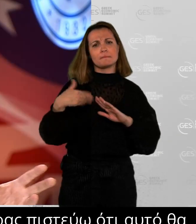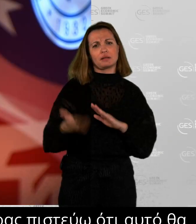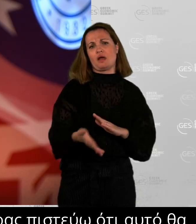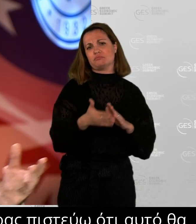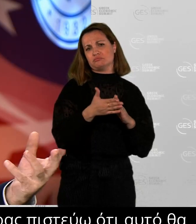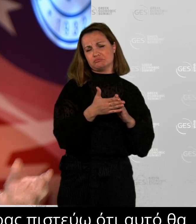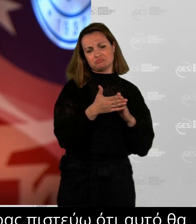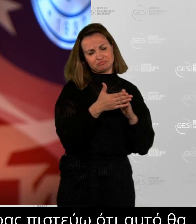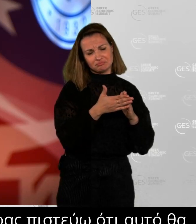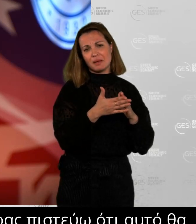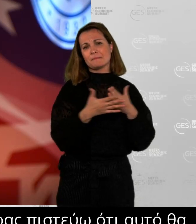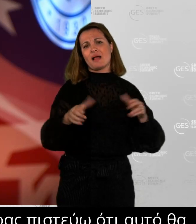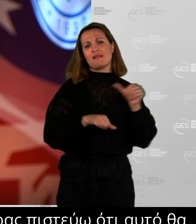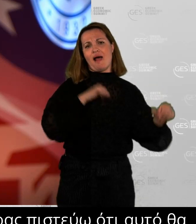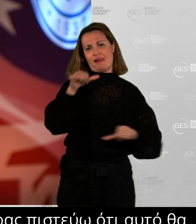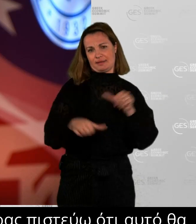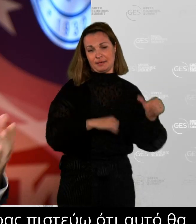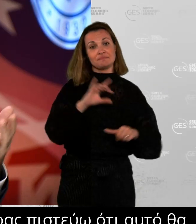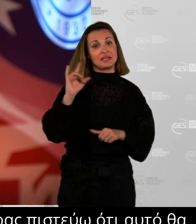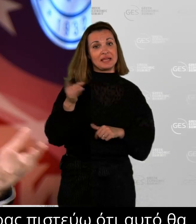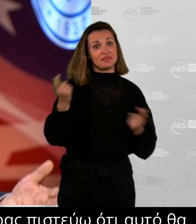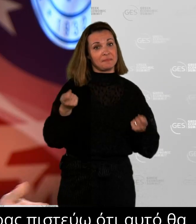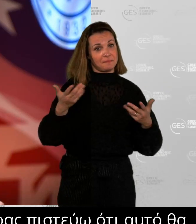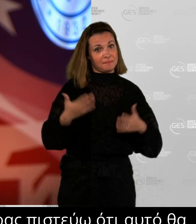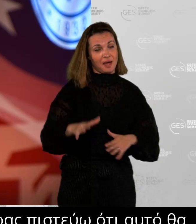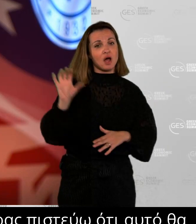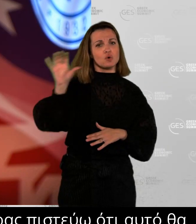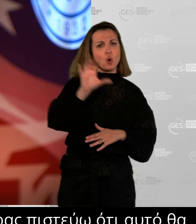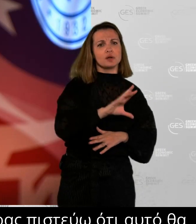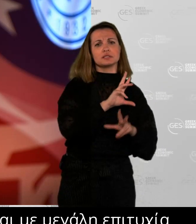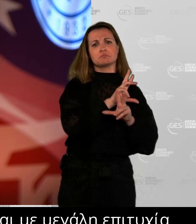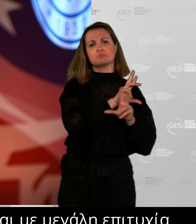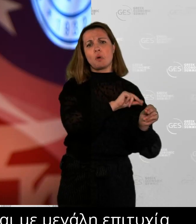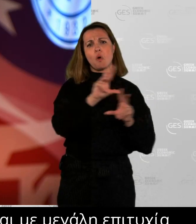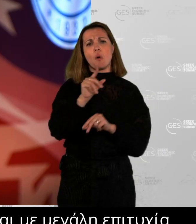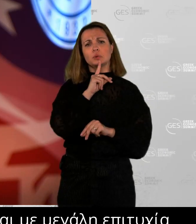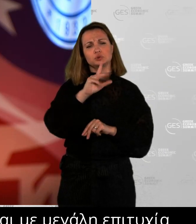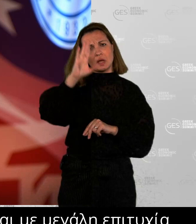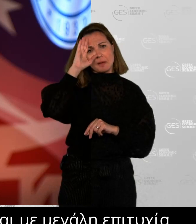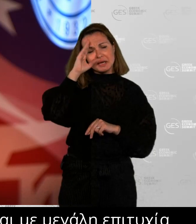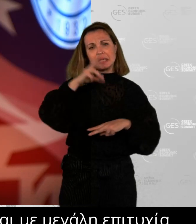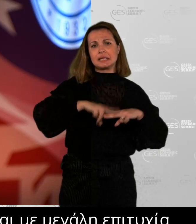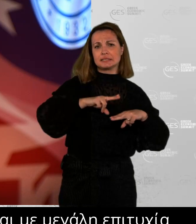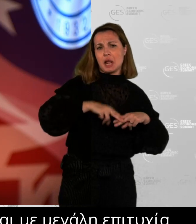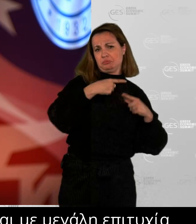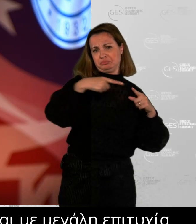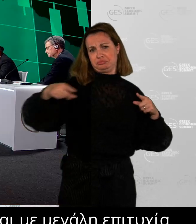Το βλέπουμε να γίνεται με μεγάλη επιτυχία σε χώρες όπως βεβαίως οι Ηνωμένες Πολιτείες, το Ισραήλ και ένα σωρό άλλες.